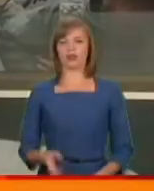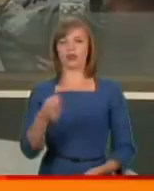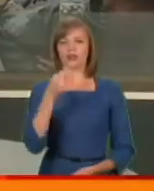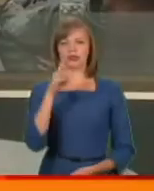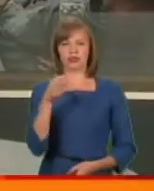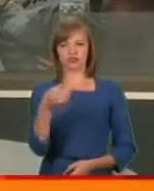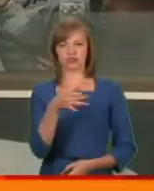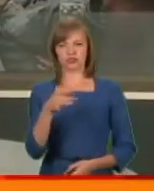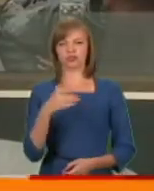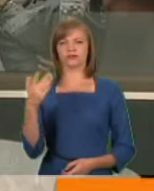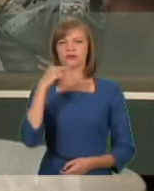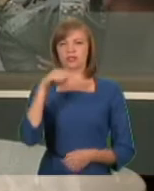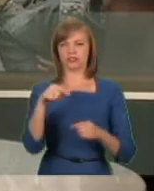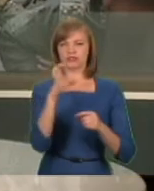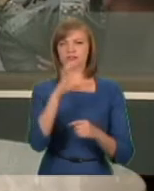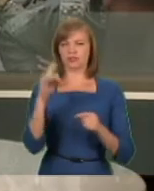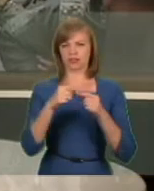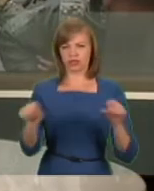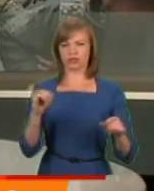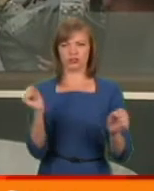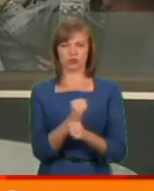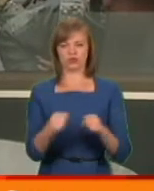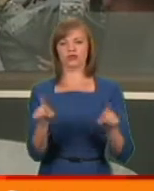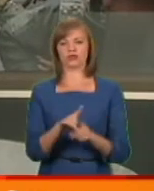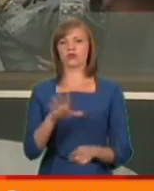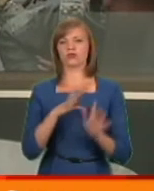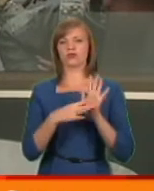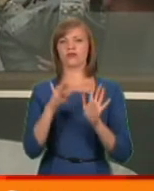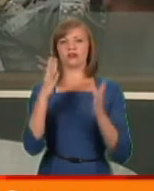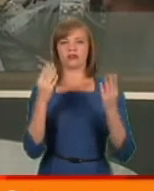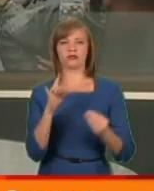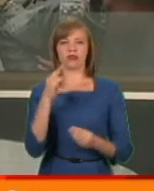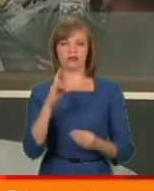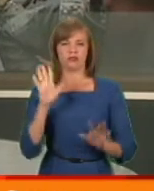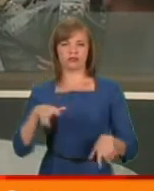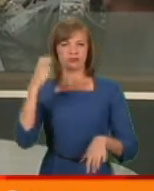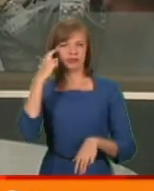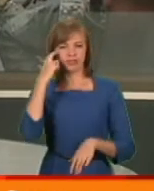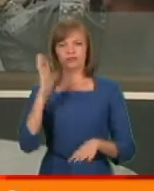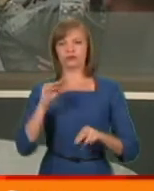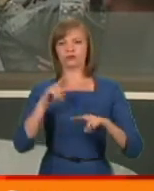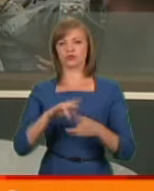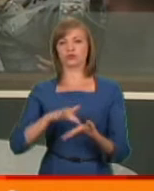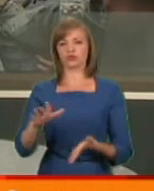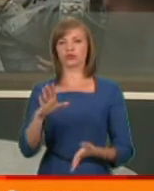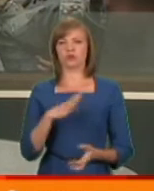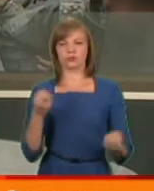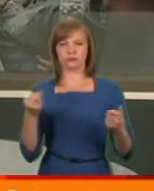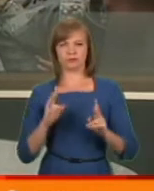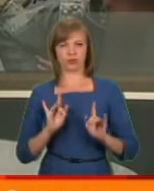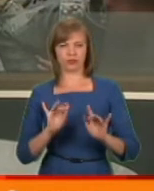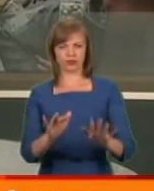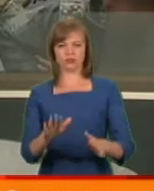Димові шашки, георгіївські стрічки і сутички. Так минуло 9 травня в Києві. Від ранку в середмісті столиці відбулася